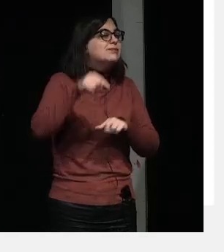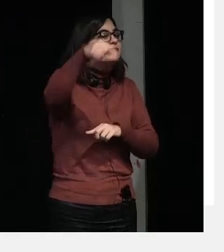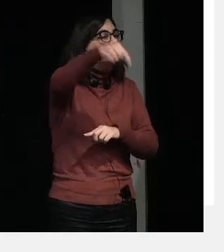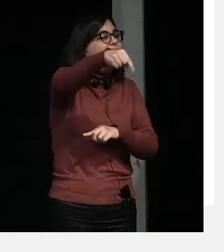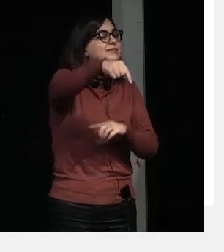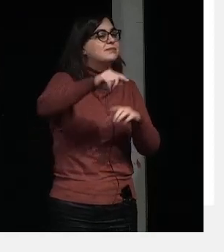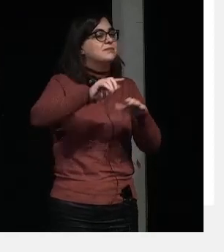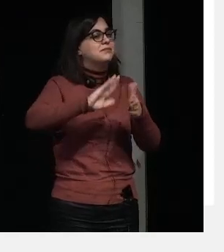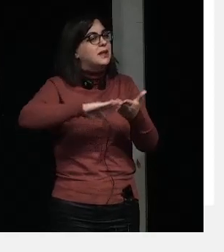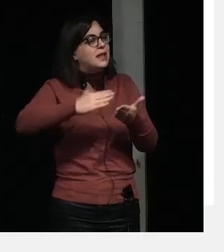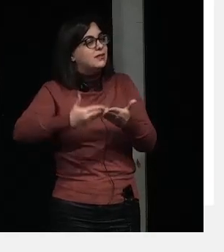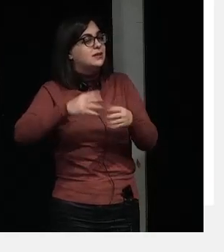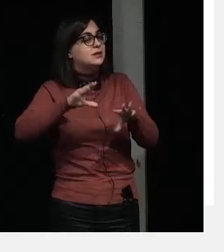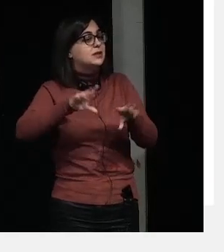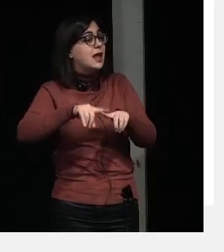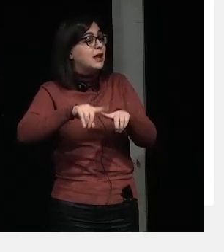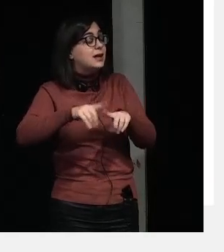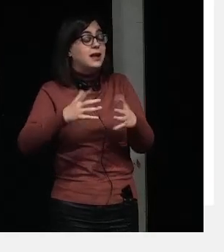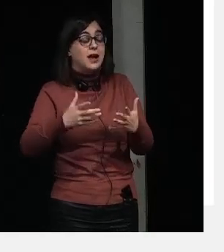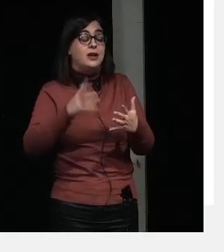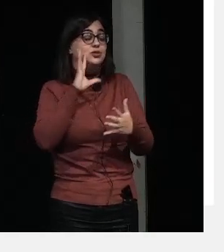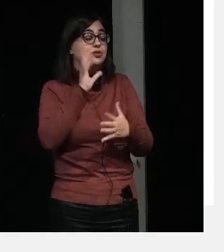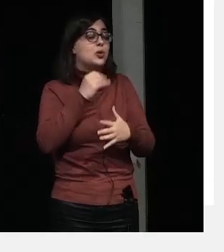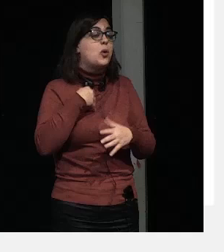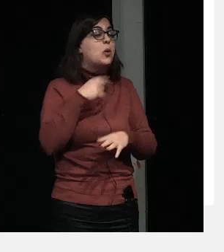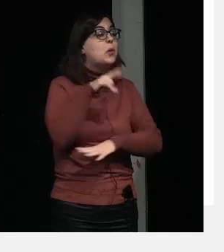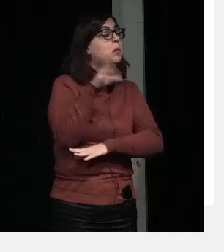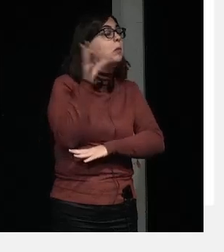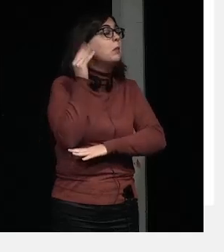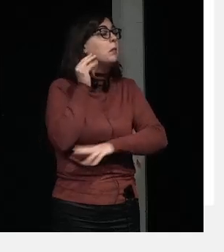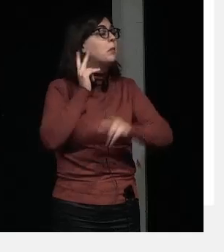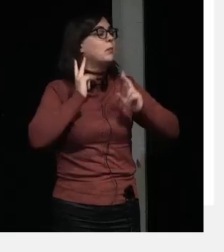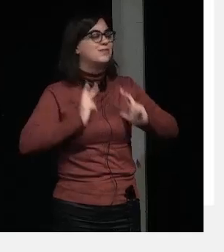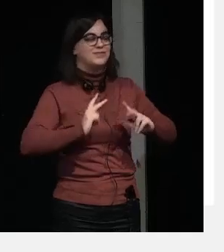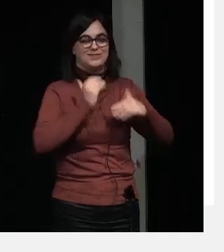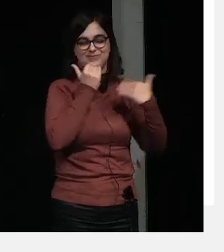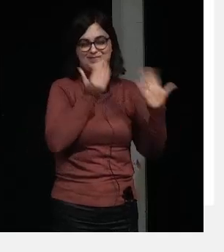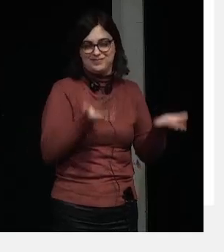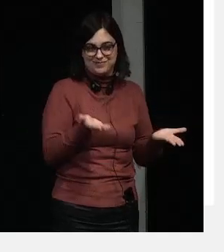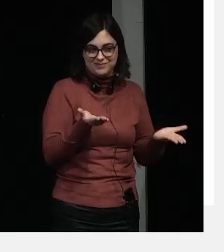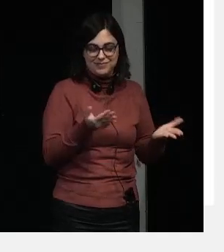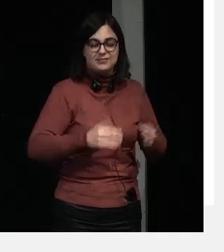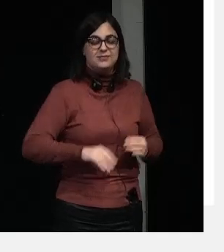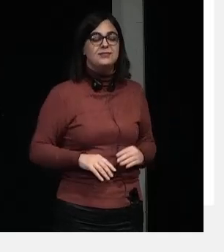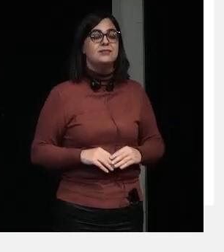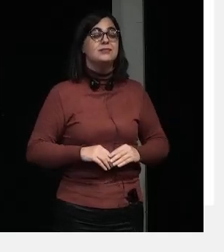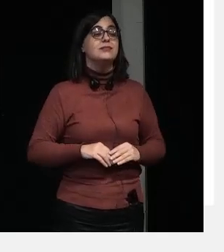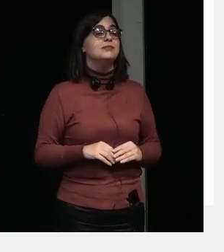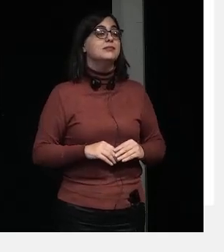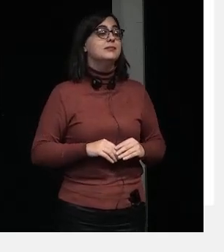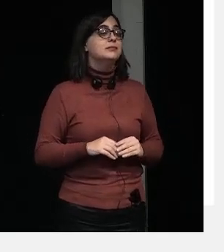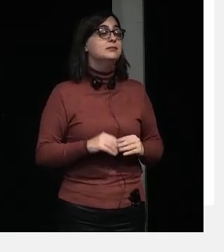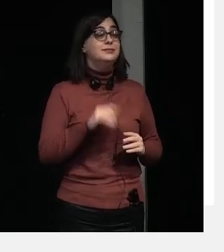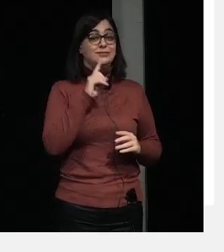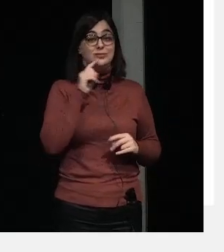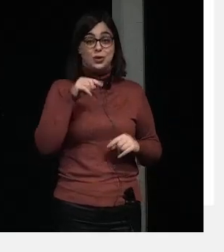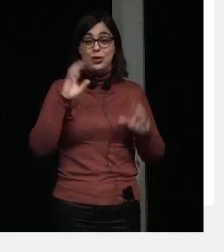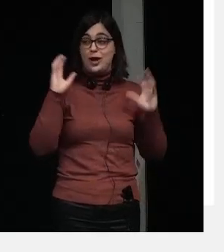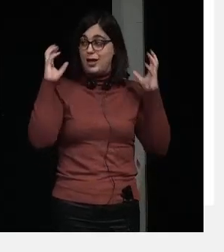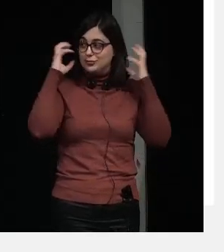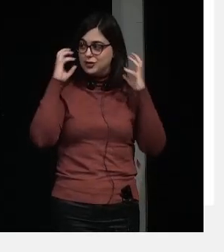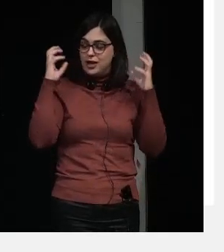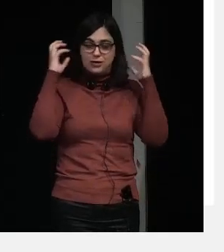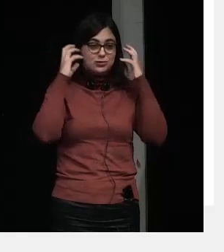τα μεταφράσει έτσι ώστε να το απολαύσω αυτό. Δηλαδή, αυτό που συμβαίνει τώρα με τα ακουστικά είναι